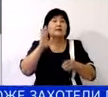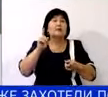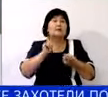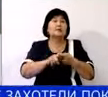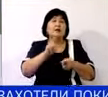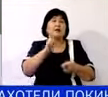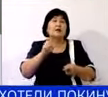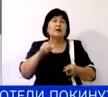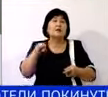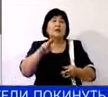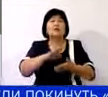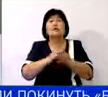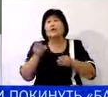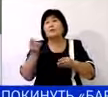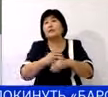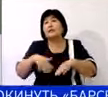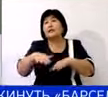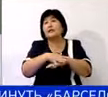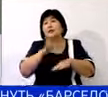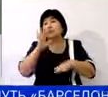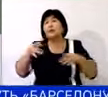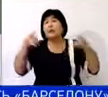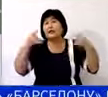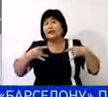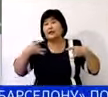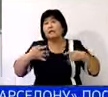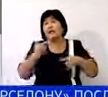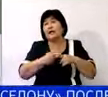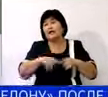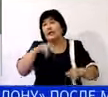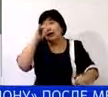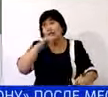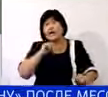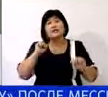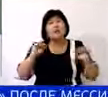с эпидситуацией без зрителей, но будет транслироваться по телеканалу «Казспорт».